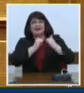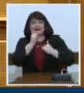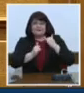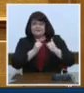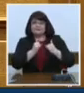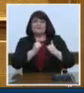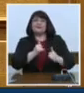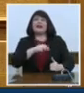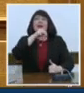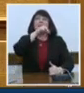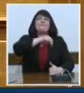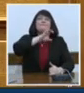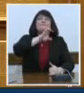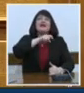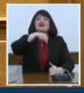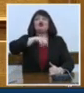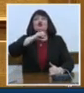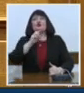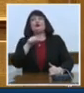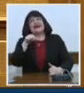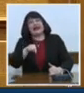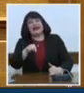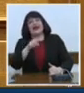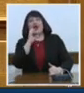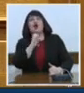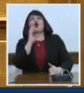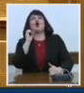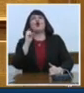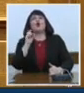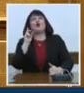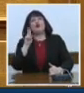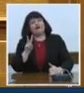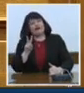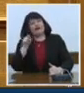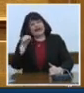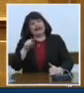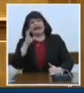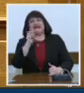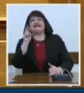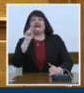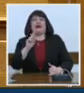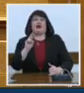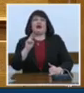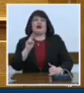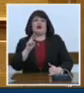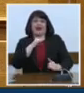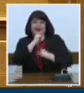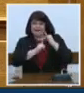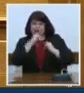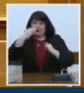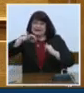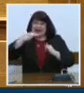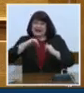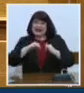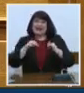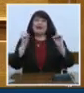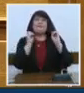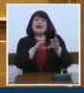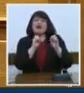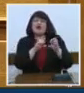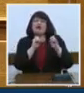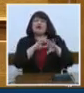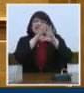metoo.gov.gr, όπου θα συγκεντρώνονται όλες οι πληροφορίες και όλες οι πολιτικές μας γύρω από αυτό το